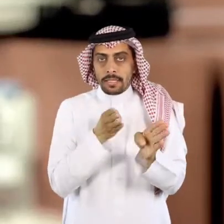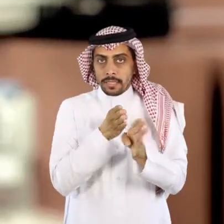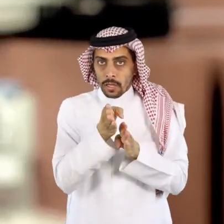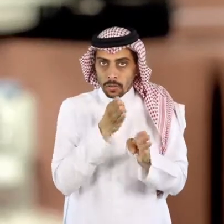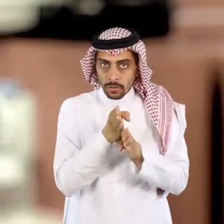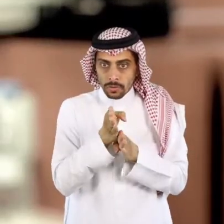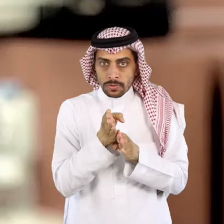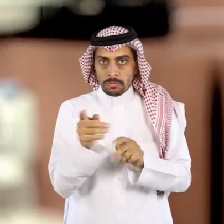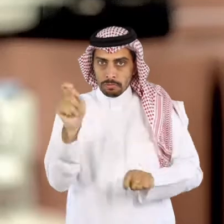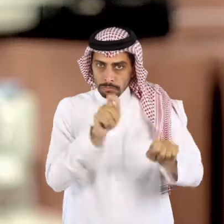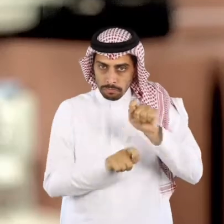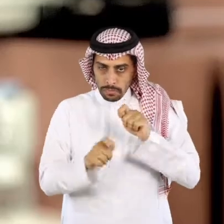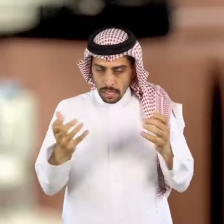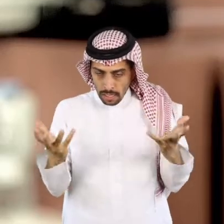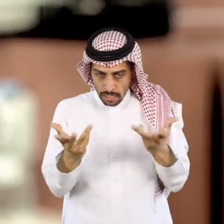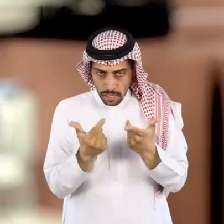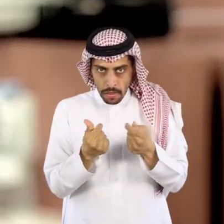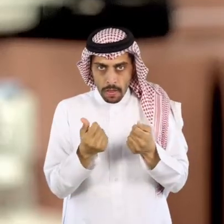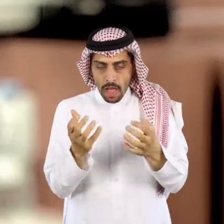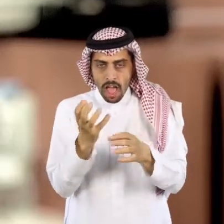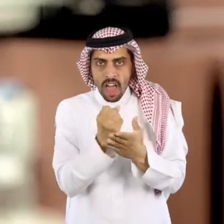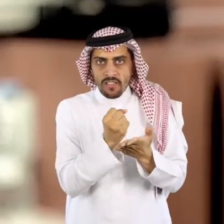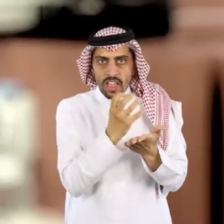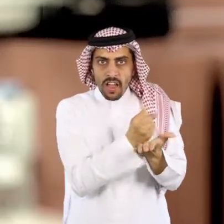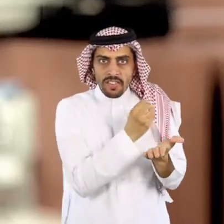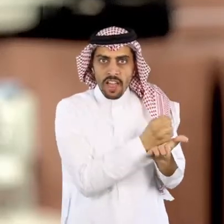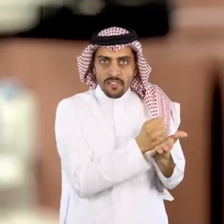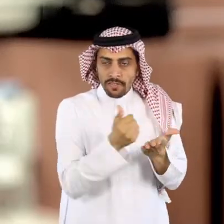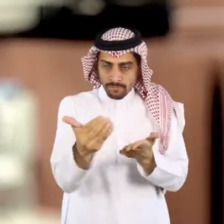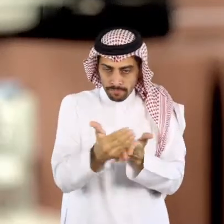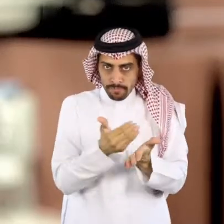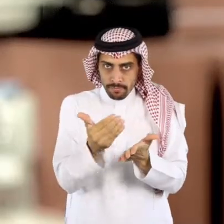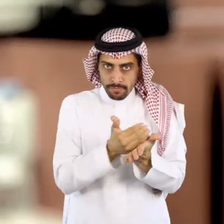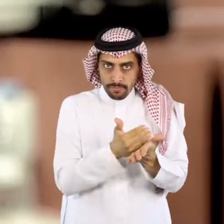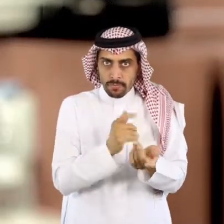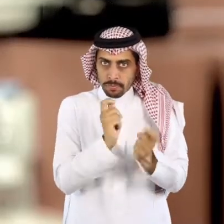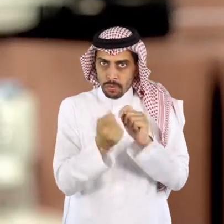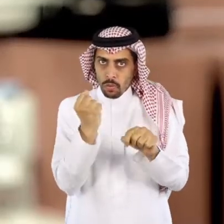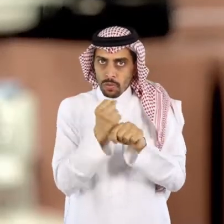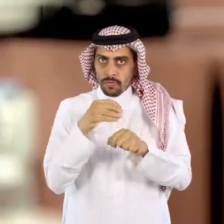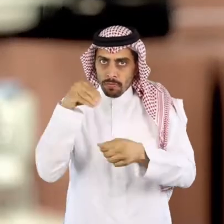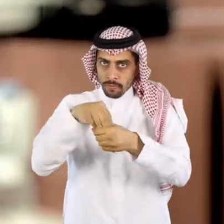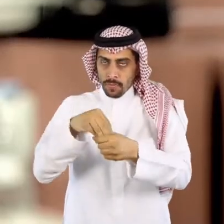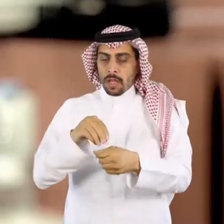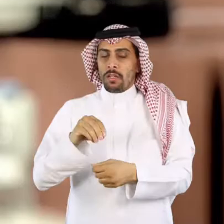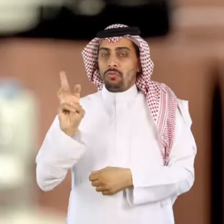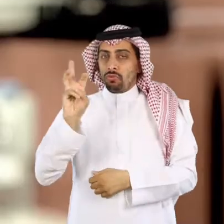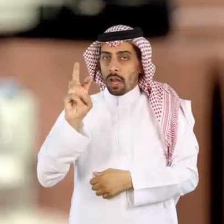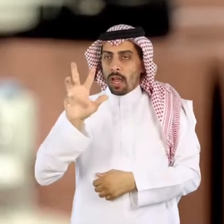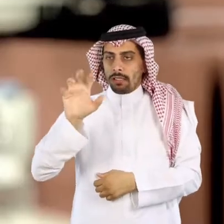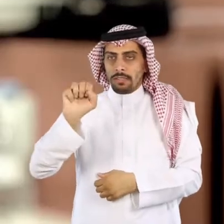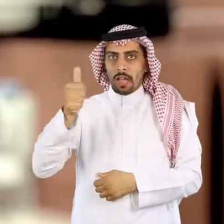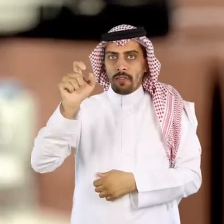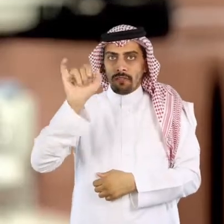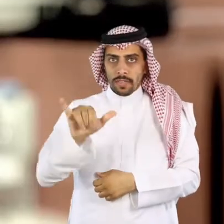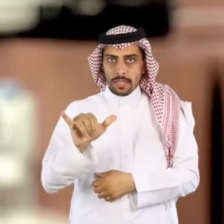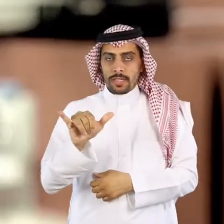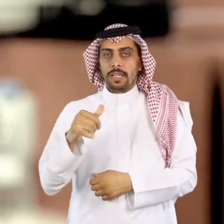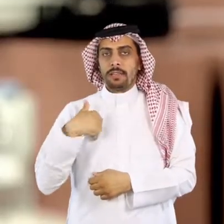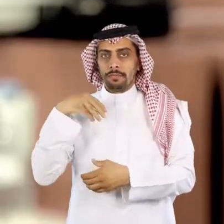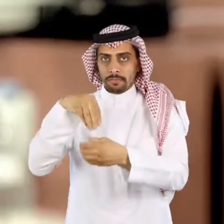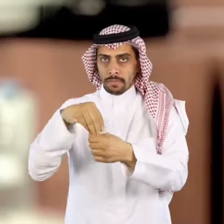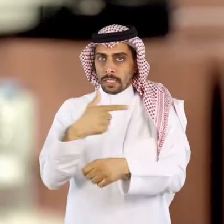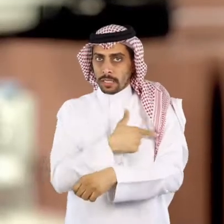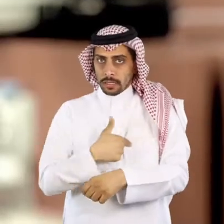في البورتفوليو مانجمنت اللي هي إدارة المحافظ، والآن مسماي الوظيفي وأشتغل في شركة الصافي دنون، والمسمى الوظيفي